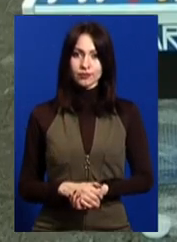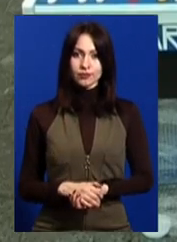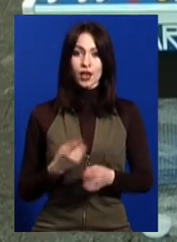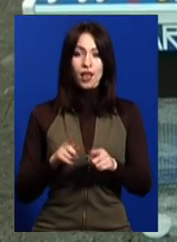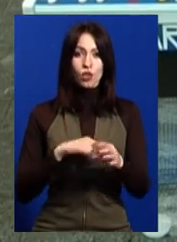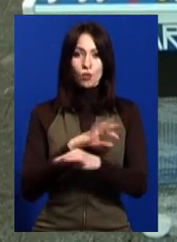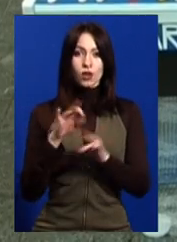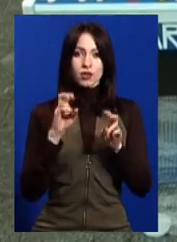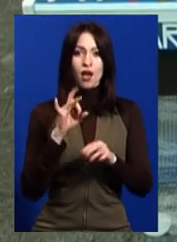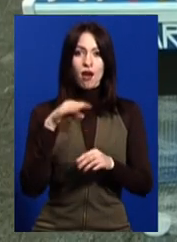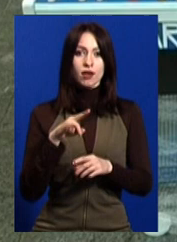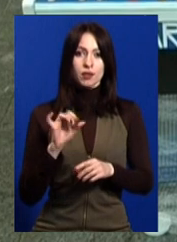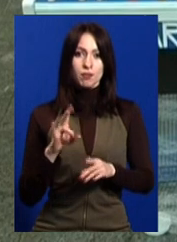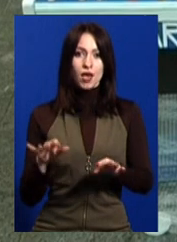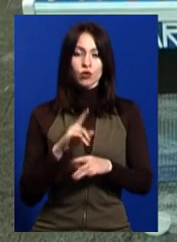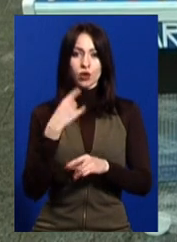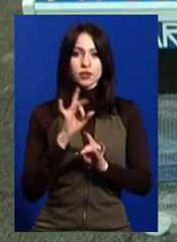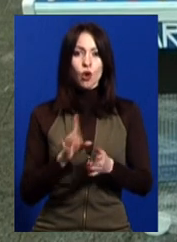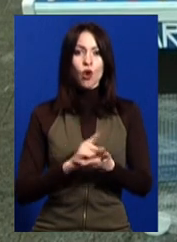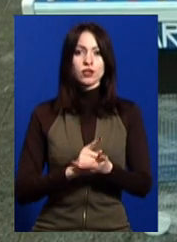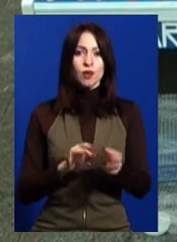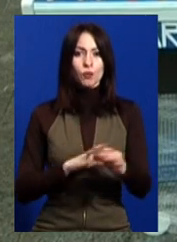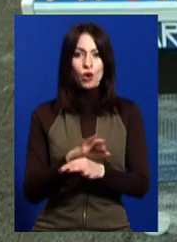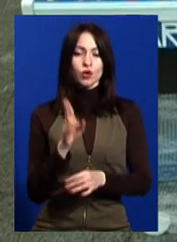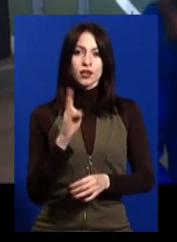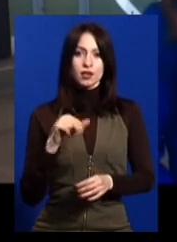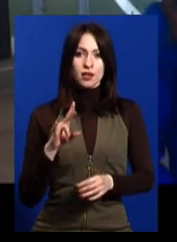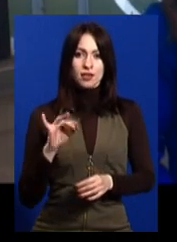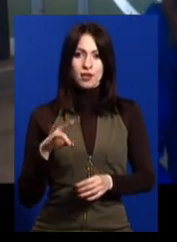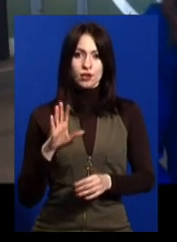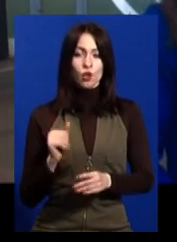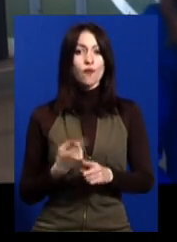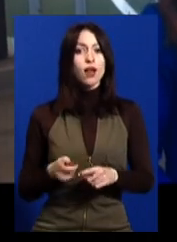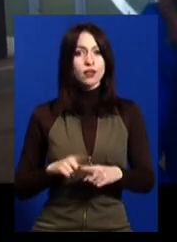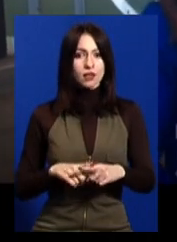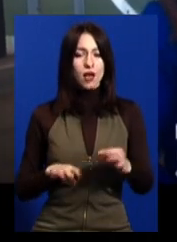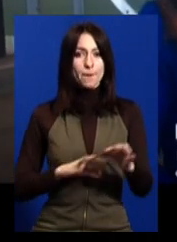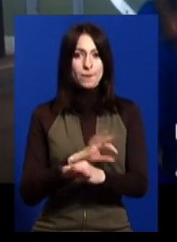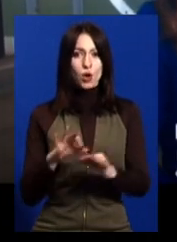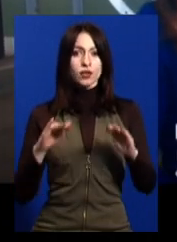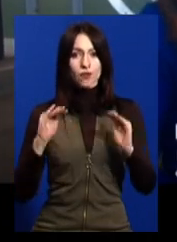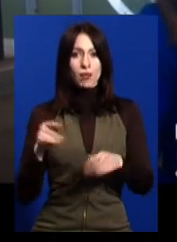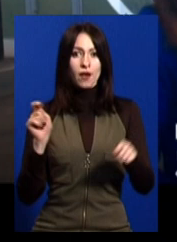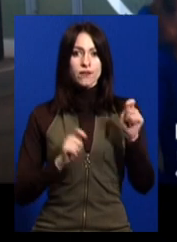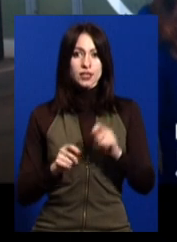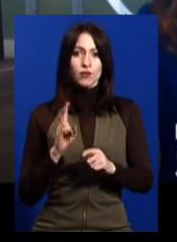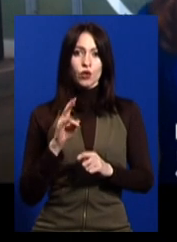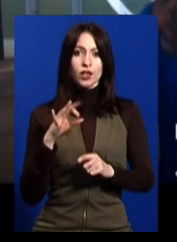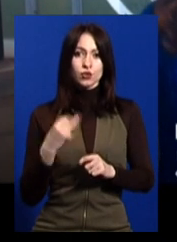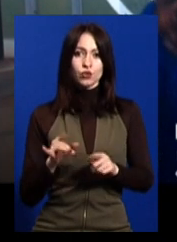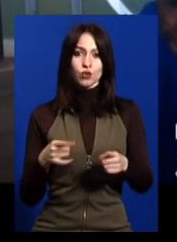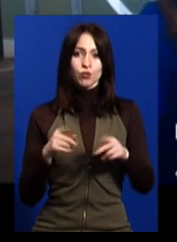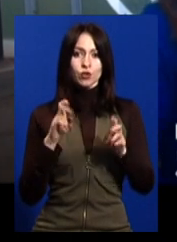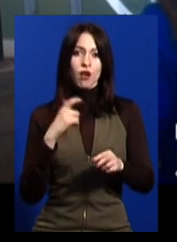Це проект «Арт-піано», каже координаторка проекту Катерина Данилова. Це проект в рамках фестивалю класичної музики «Харків